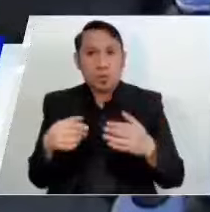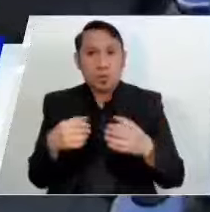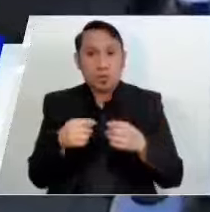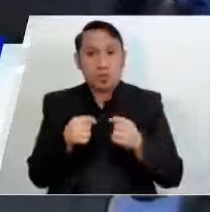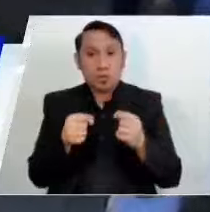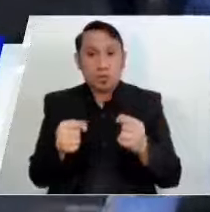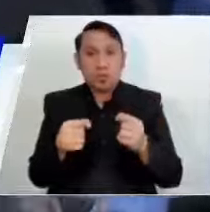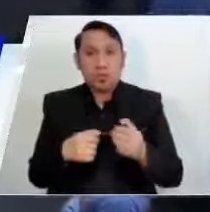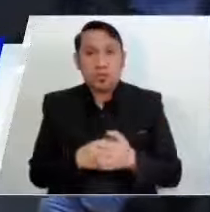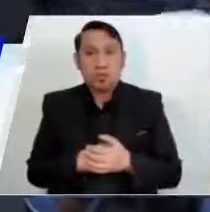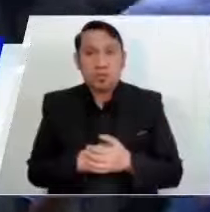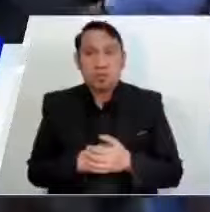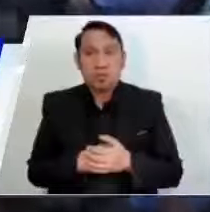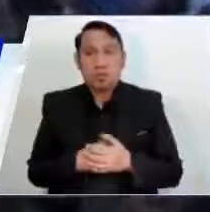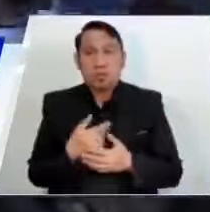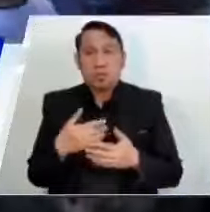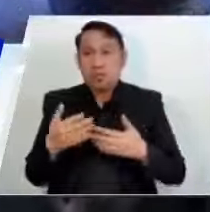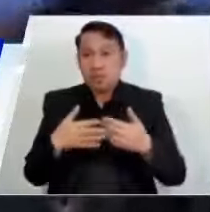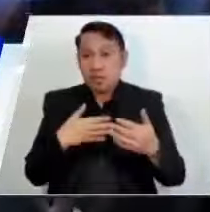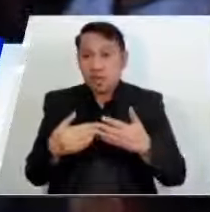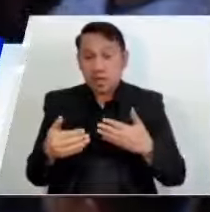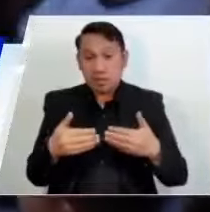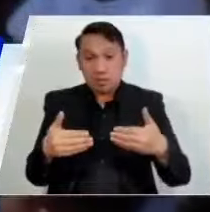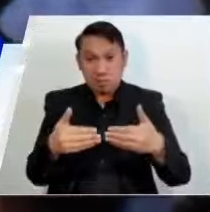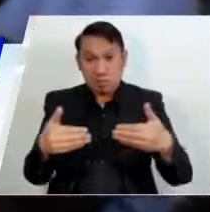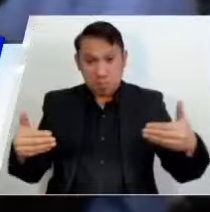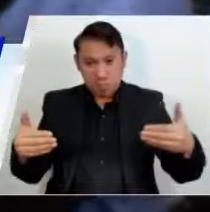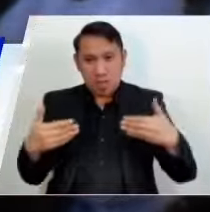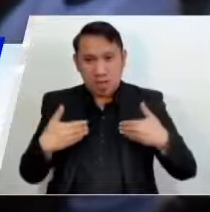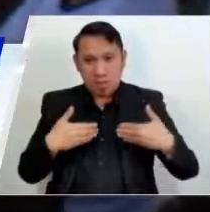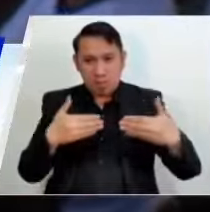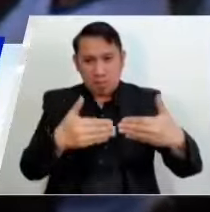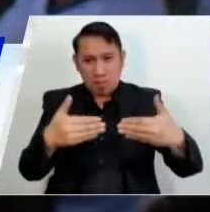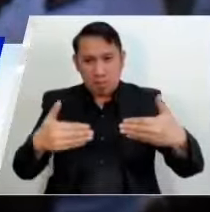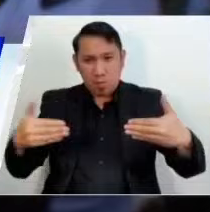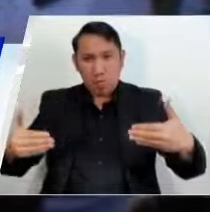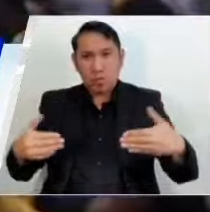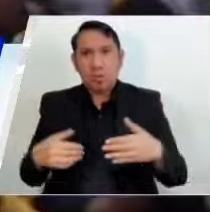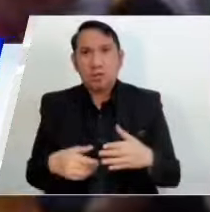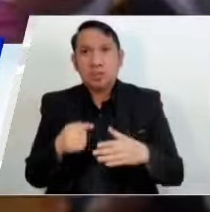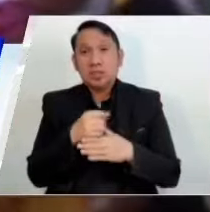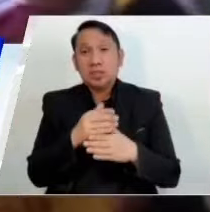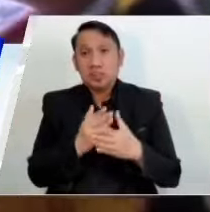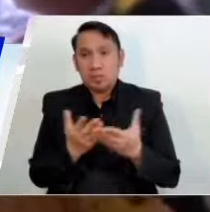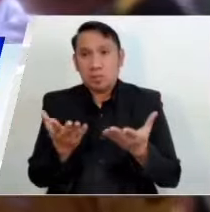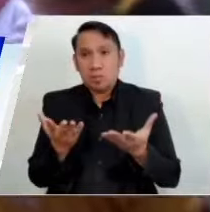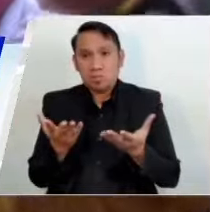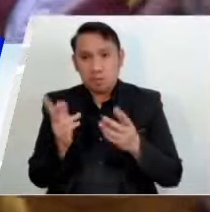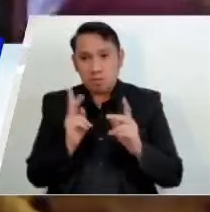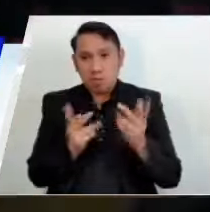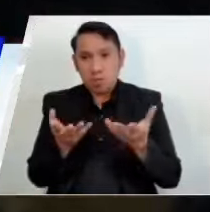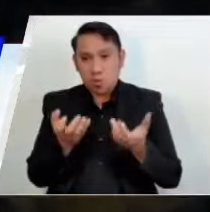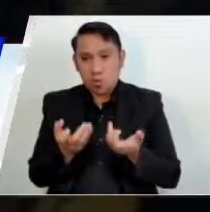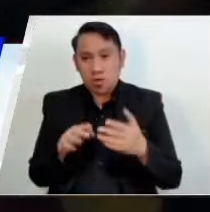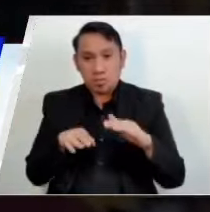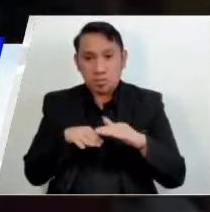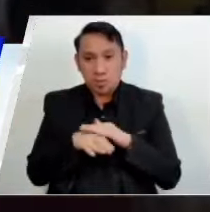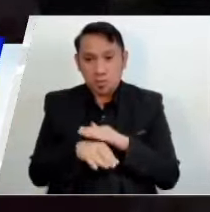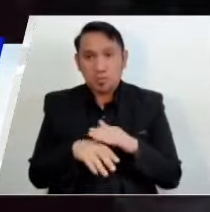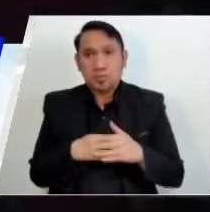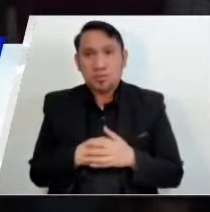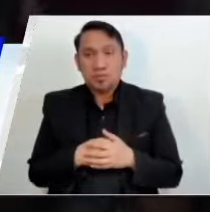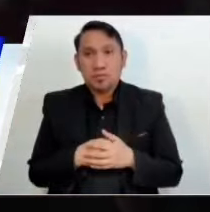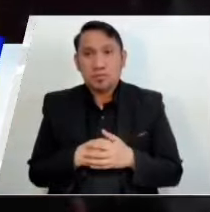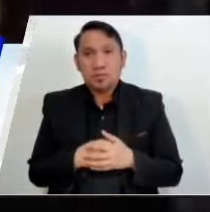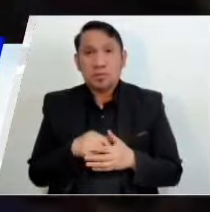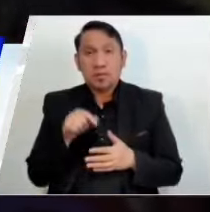ganap na nabarikadahan ang kanto ng palangka at Villalobos, may ilan pa rin nagtangkang lumusot. Sa isang punto, ang barikada